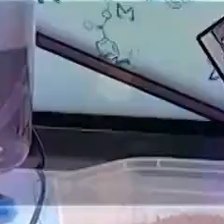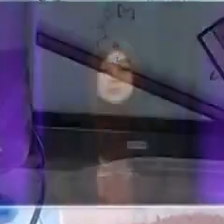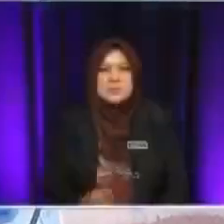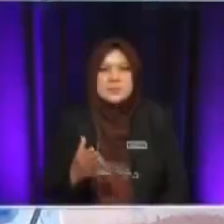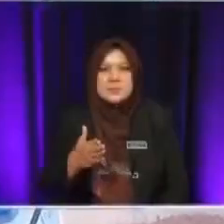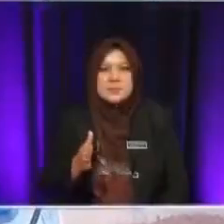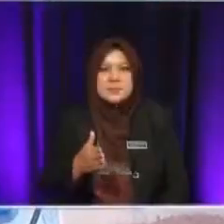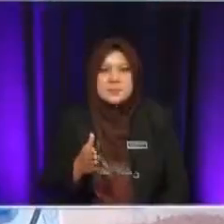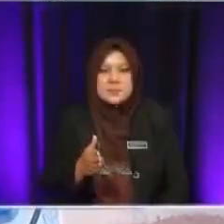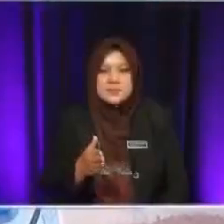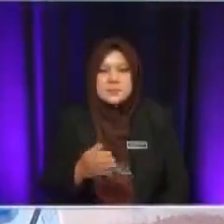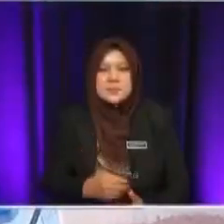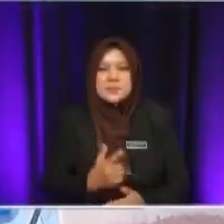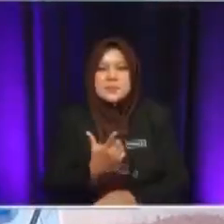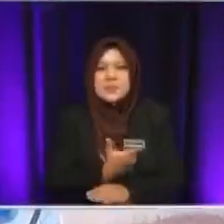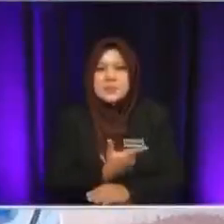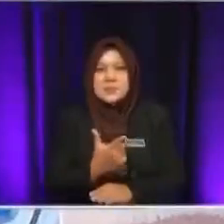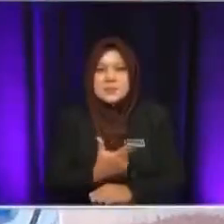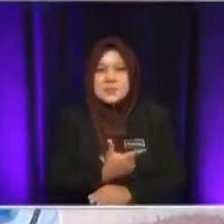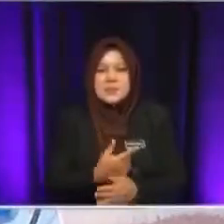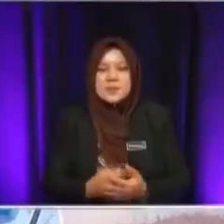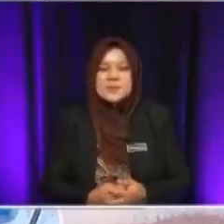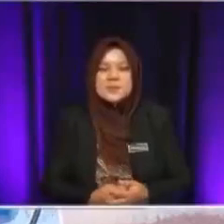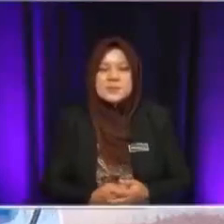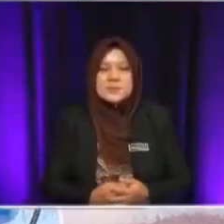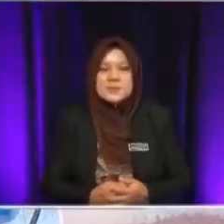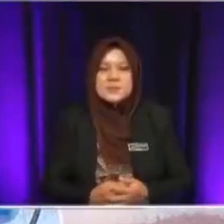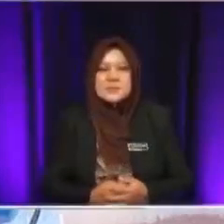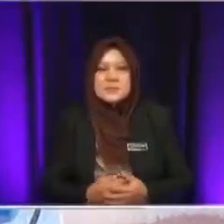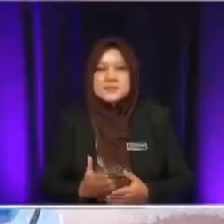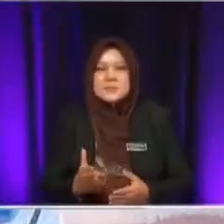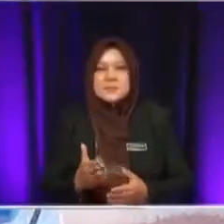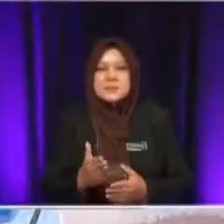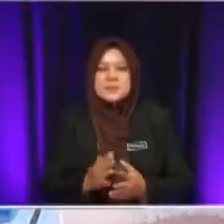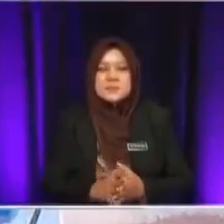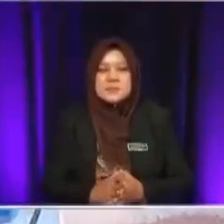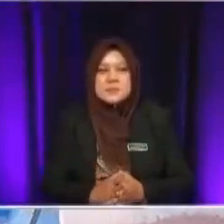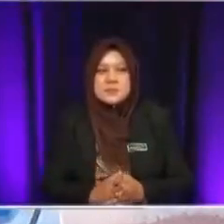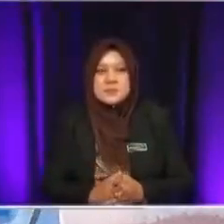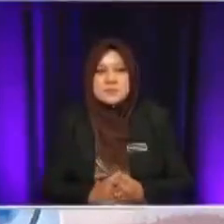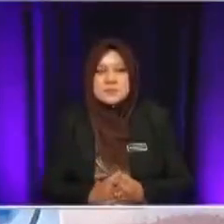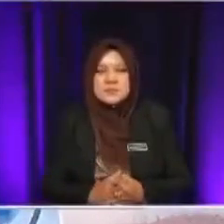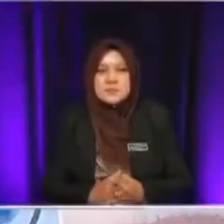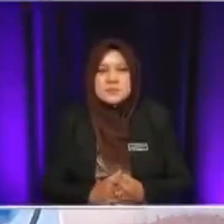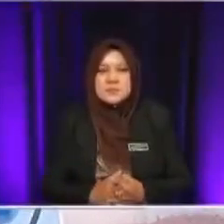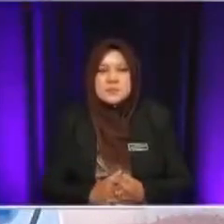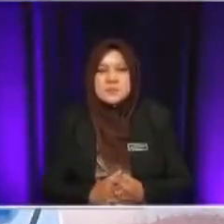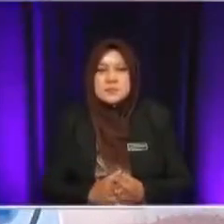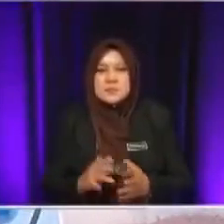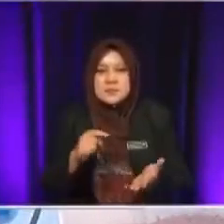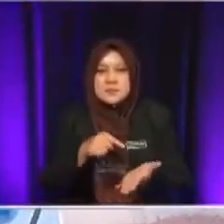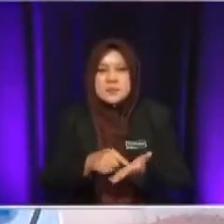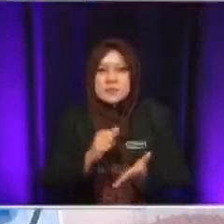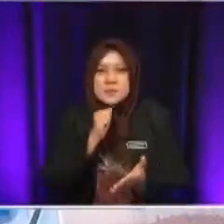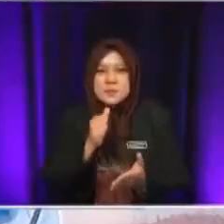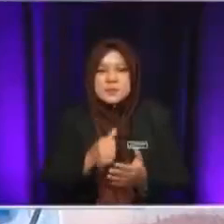Ikan kekek mak iloi iloi, ikan gelama mak ilai ilai. Ini bukan